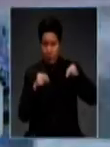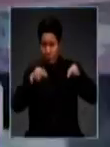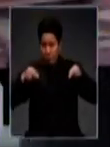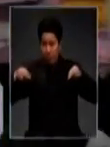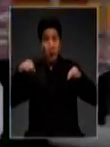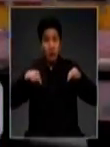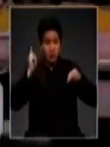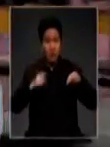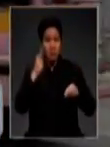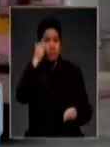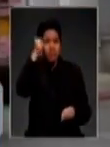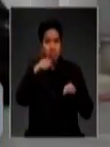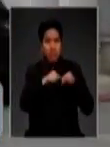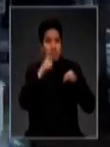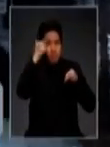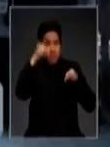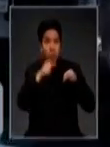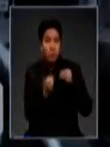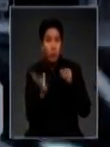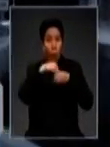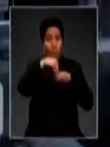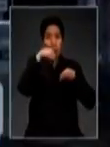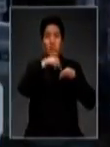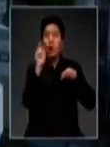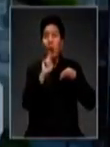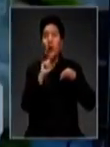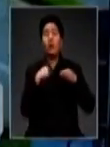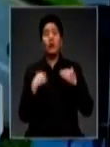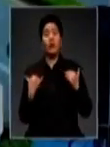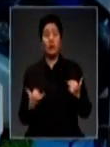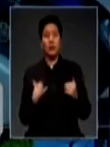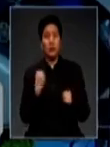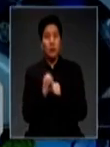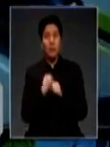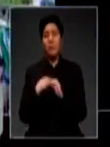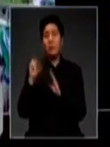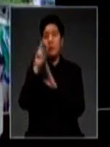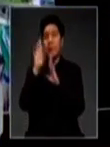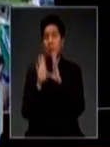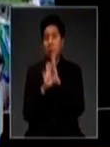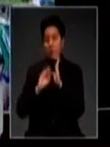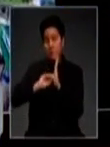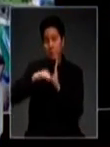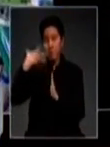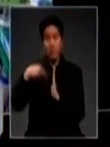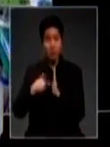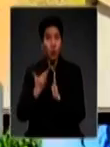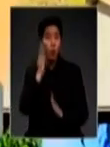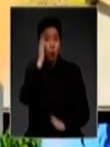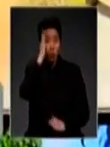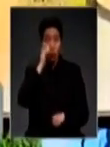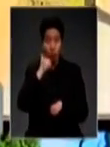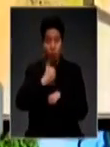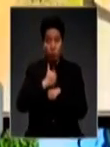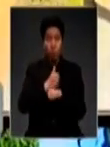านี้มีความฉลาดมีความอัจฉริยะมากยิ่งขึ้นเพราะนั้นวันนี้ก็ทำโดยซอฟต์แวร์ก่อนนะครับในอีกไม่ช้าเนี่ยท่านผู้ว่ารา